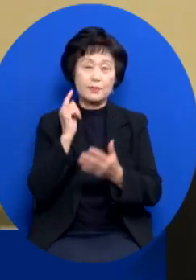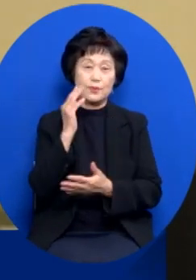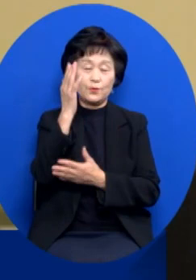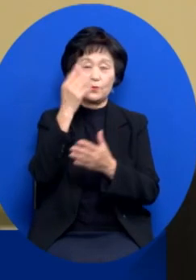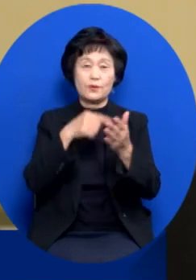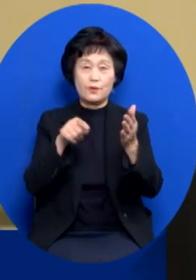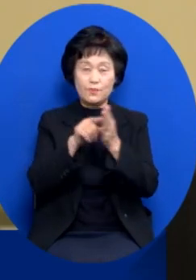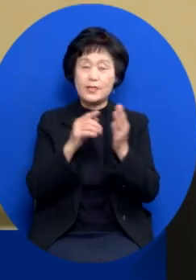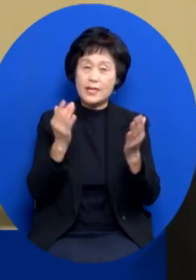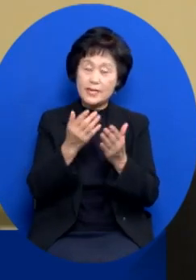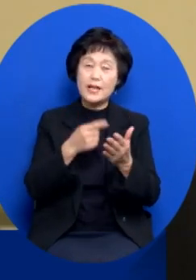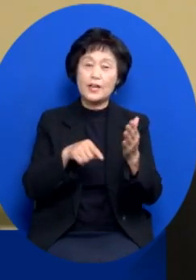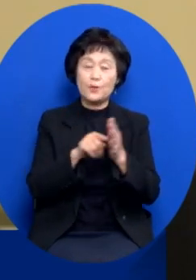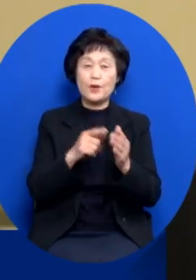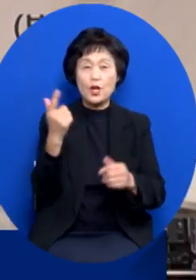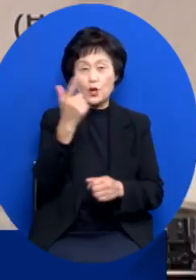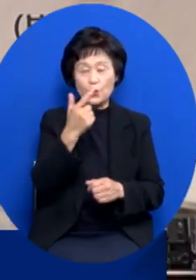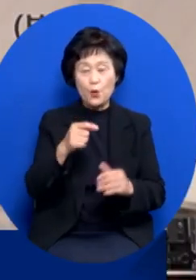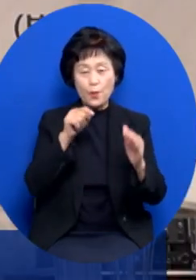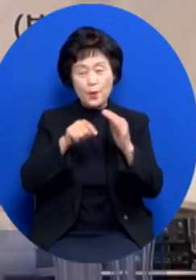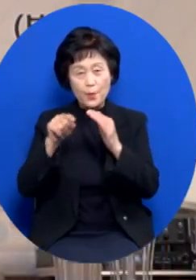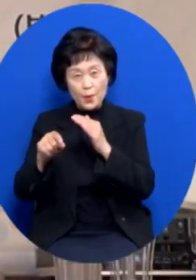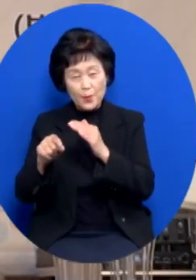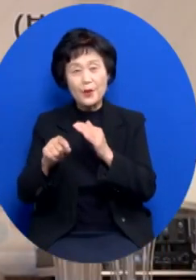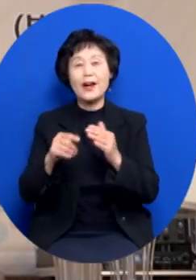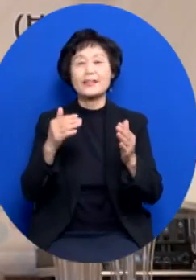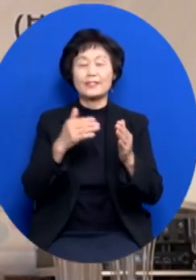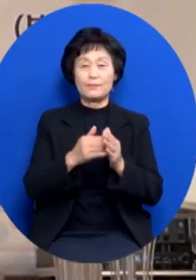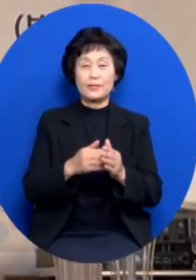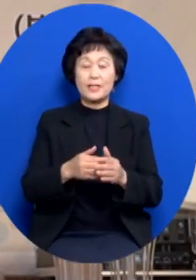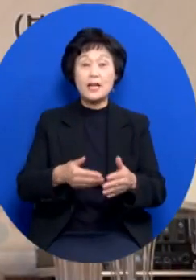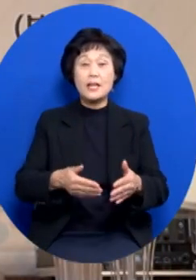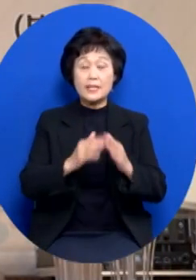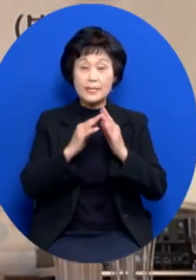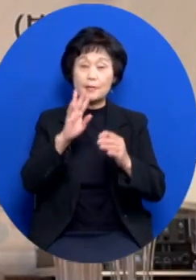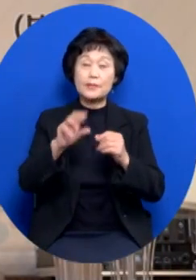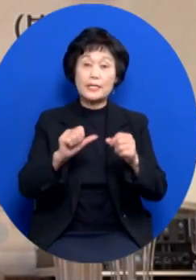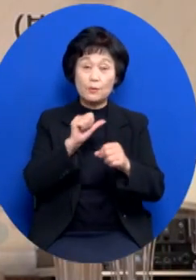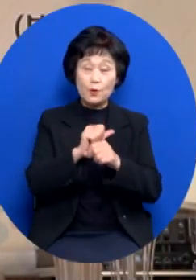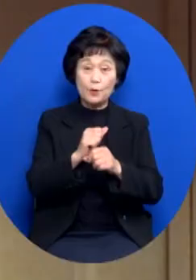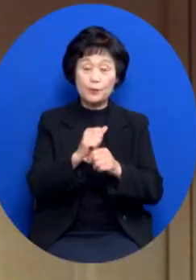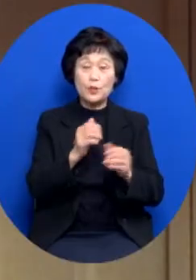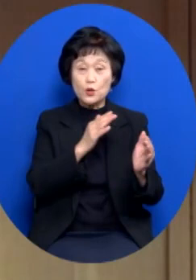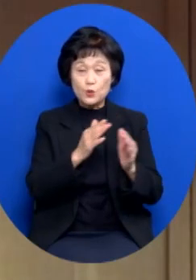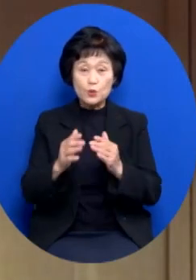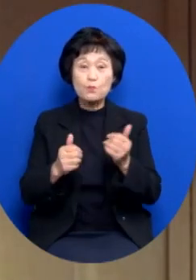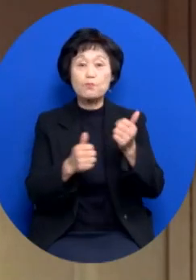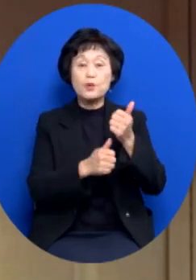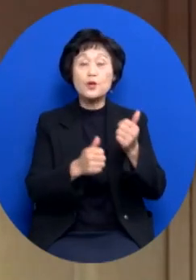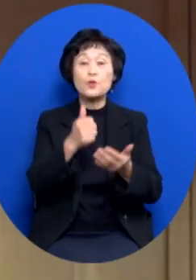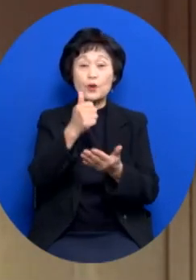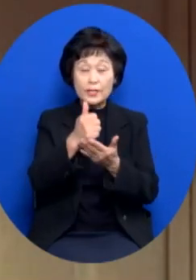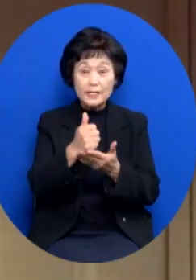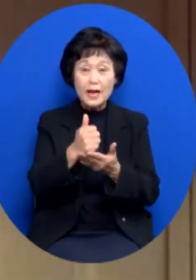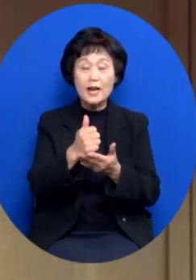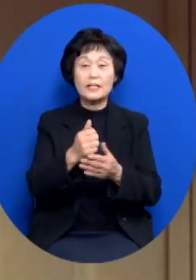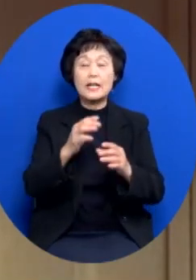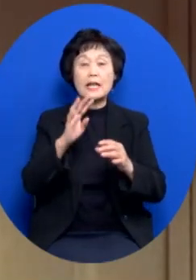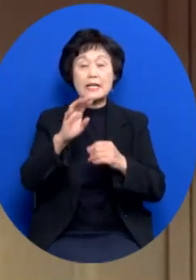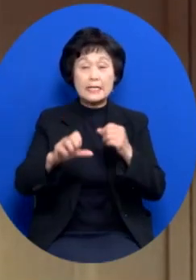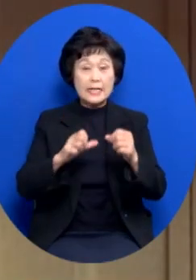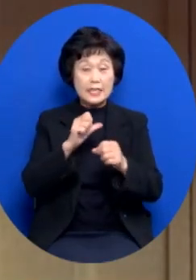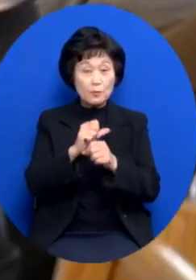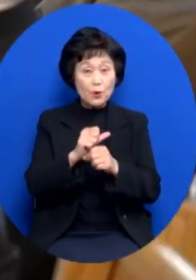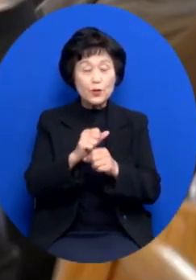위해서 오늘 이렇게 노회 순방을 했습니다. 총회 설립 45주년 준비위원장 양병희 목사는 총회 설립 45주년